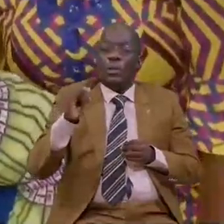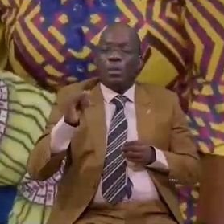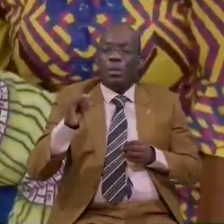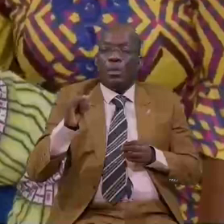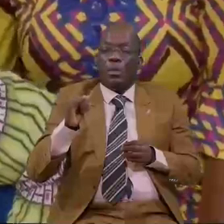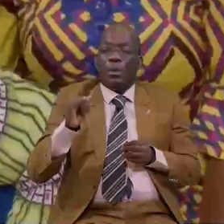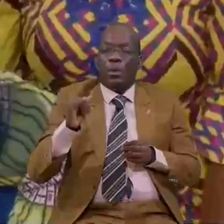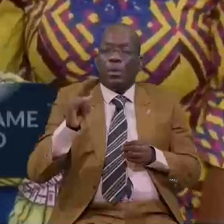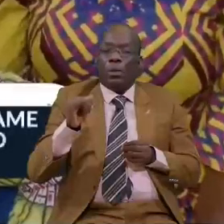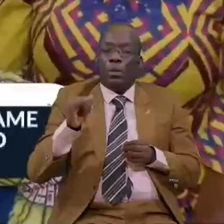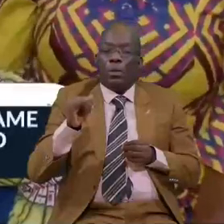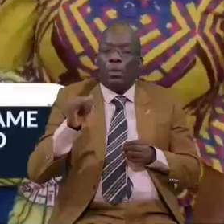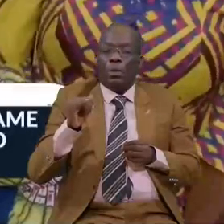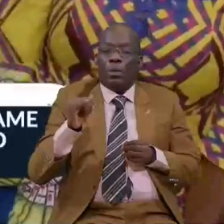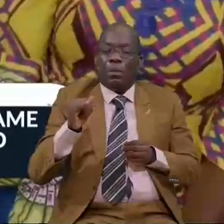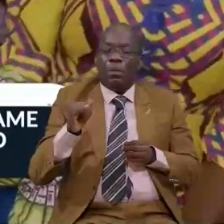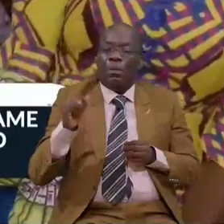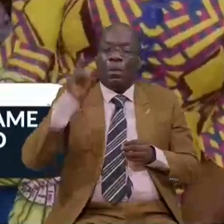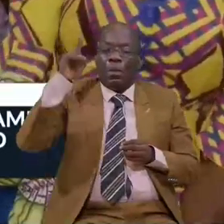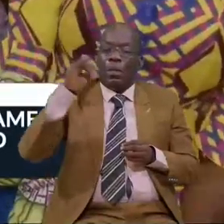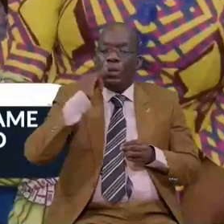élément maintenant.